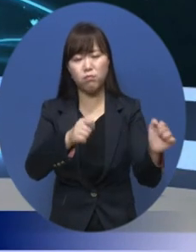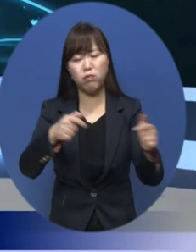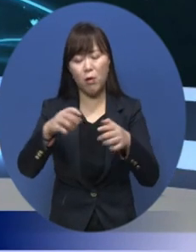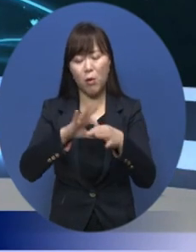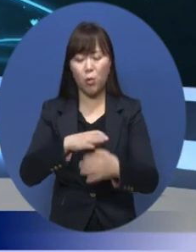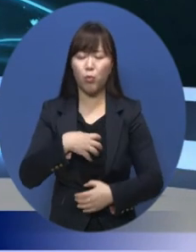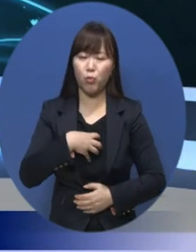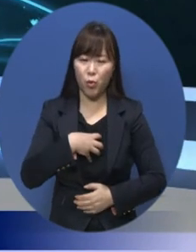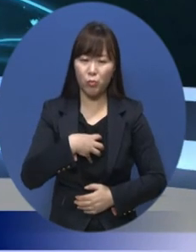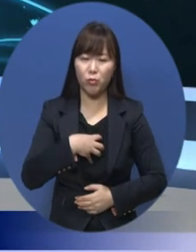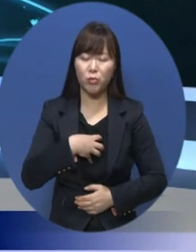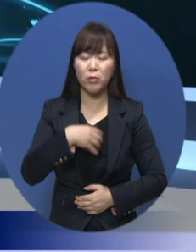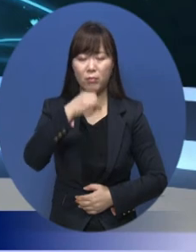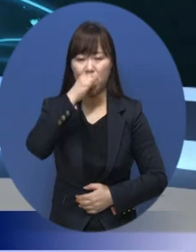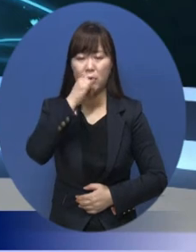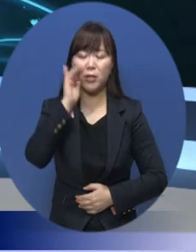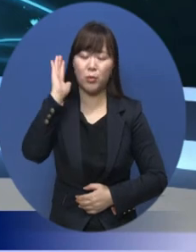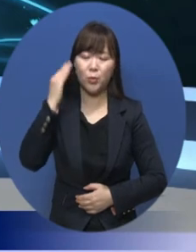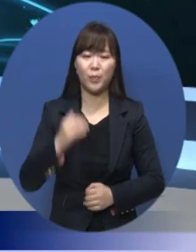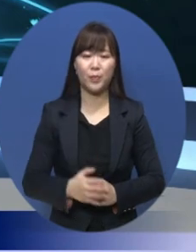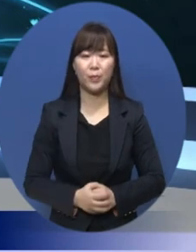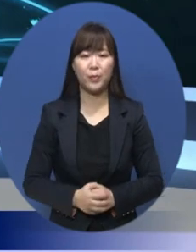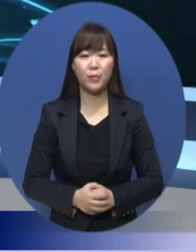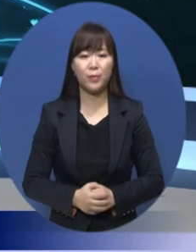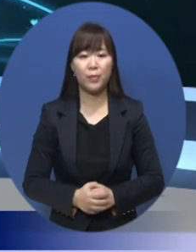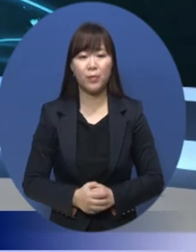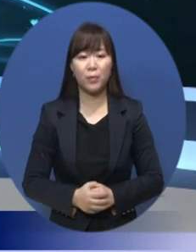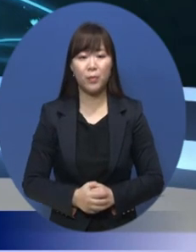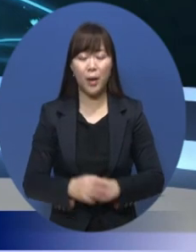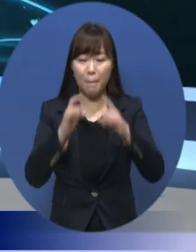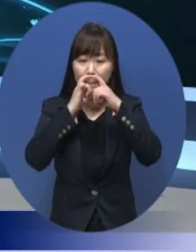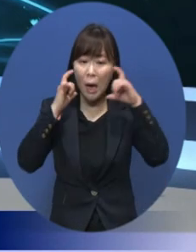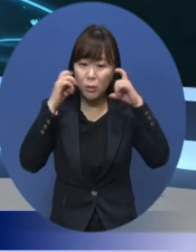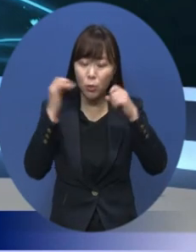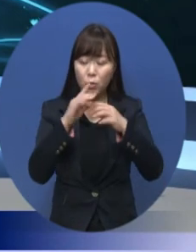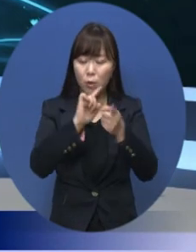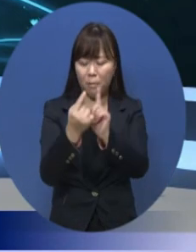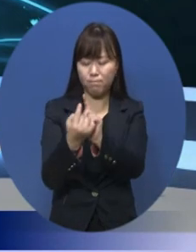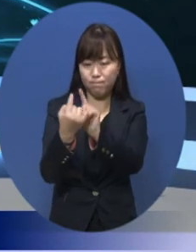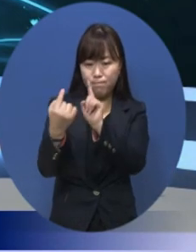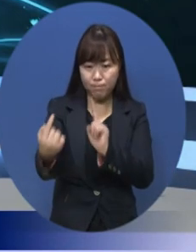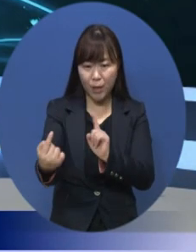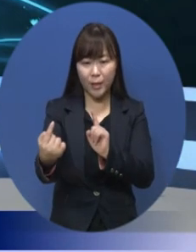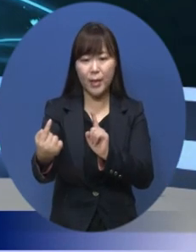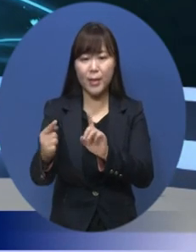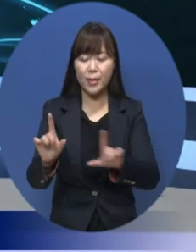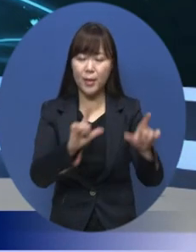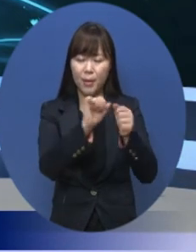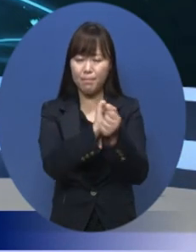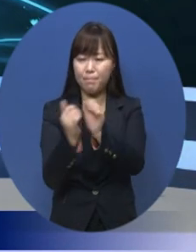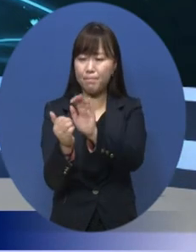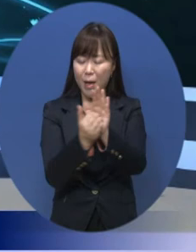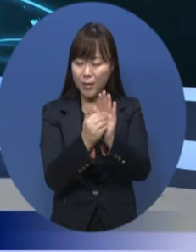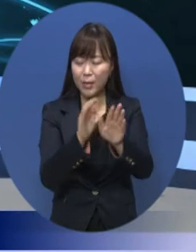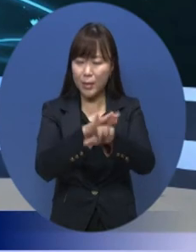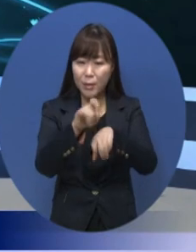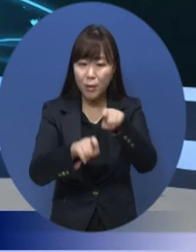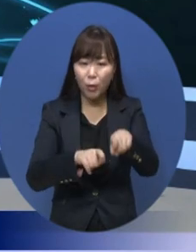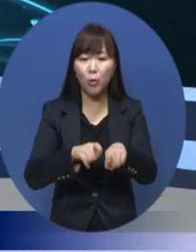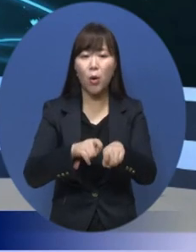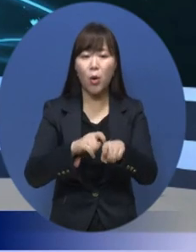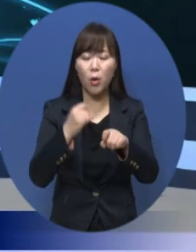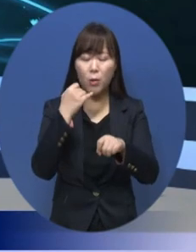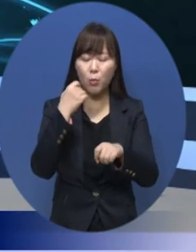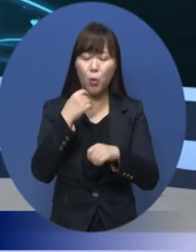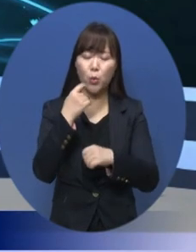대한 우려까지 더해지고 있는 요즘입니다. 마스크 착용과 사회적 거리 두기 등의 생활 방역 시행으로